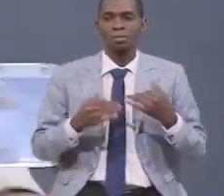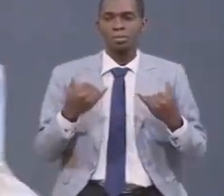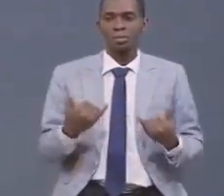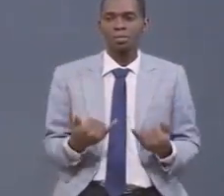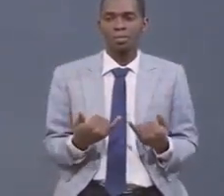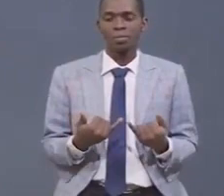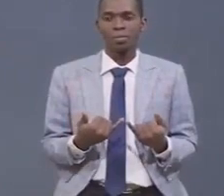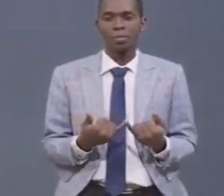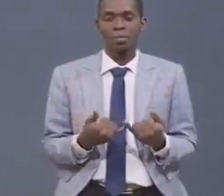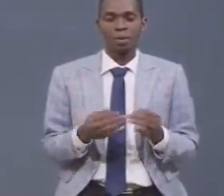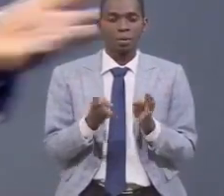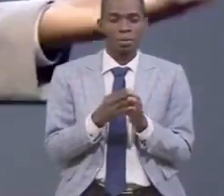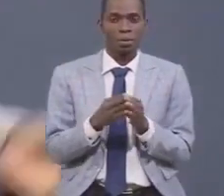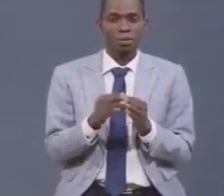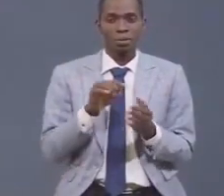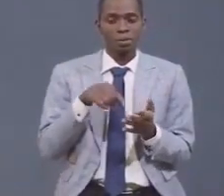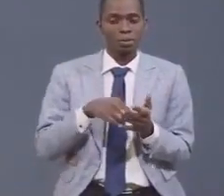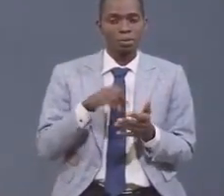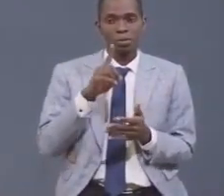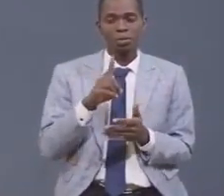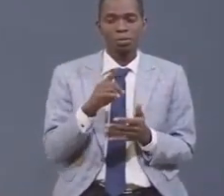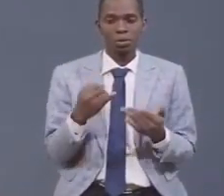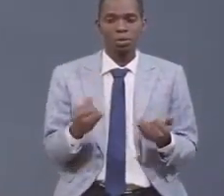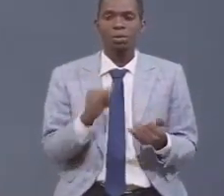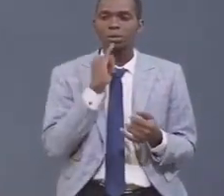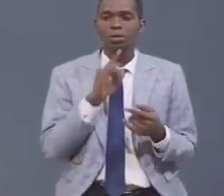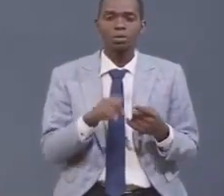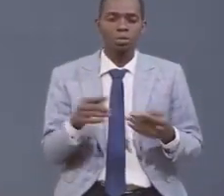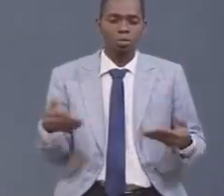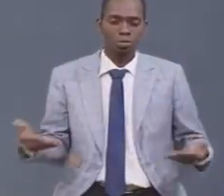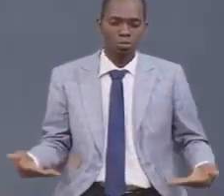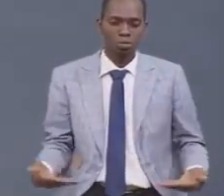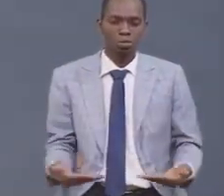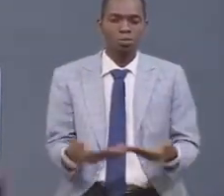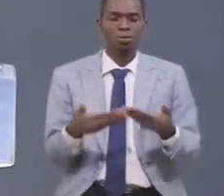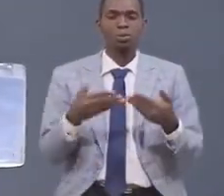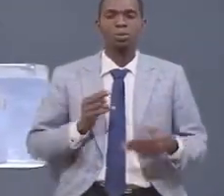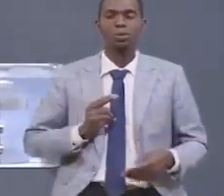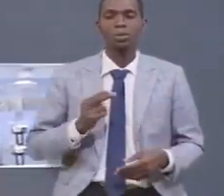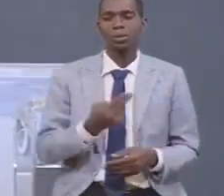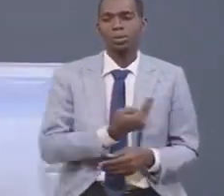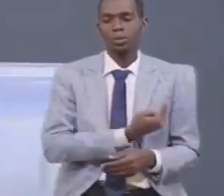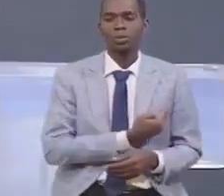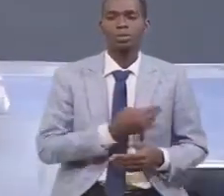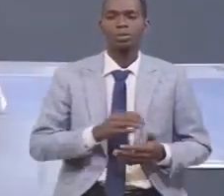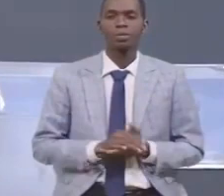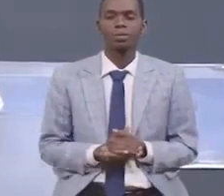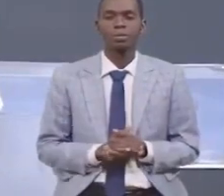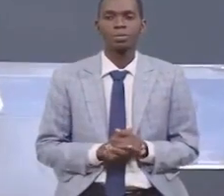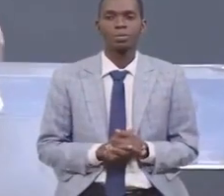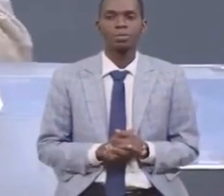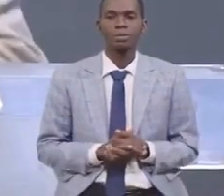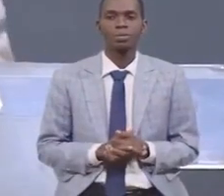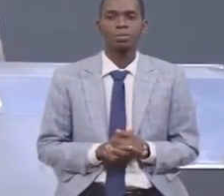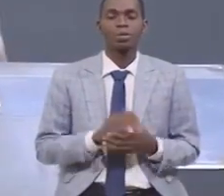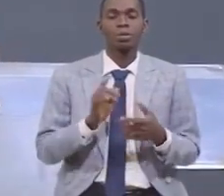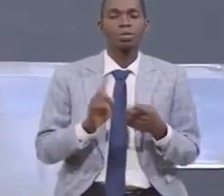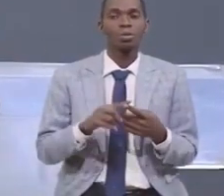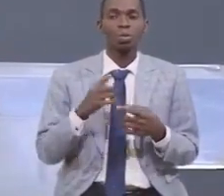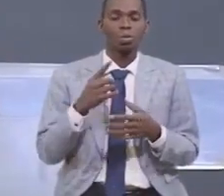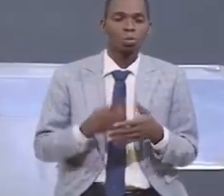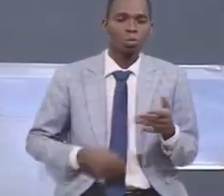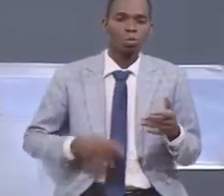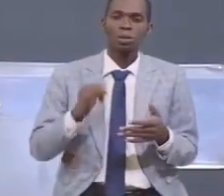meeting, this one now, is to introduce us. ఈ యొక్క సభ ఆ రీతి ప్రయోజనాన్ని మనకు కలిగించబోతుంది. వాచ్ ఇస్ అహెడ్